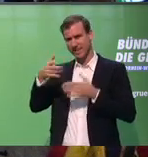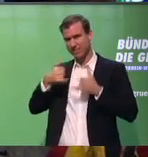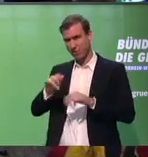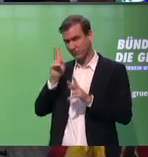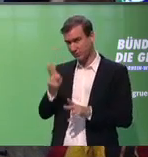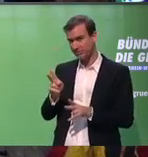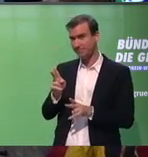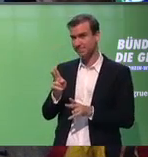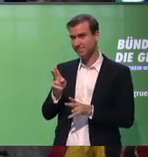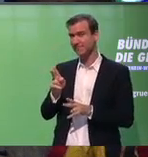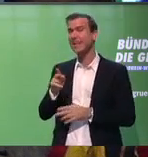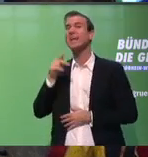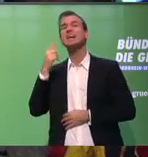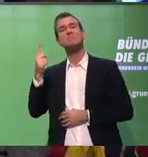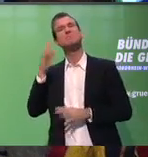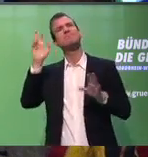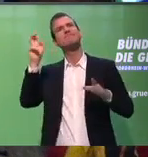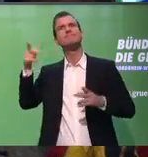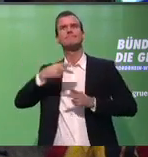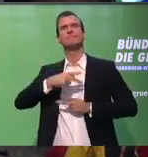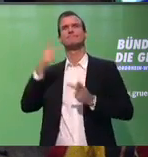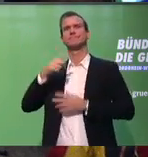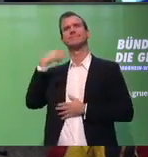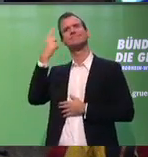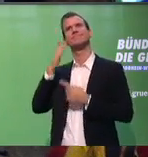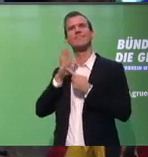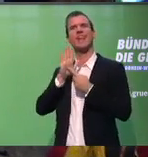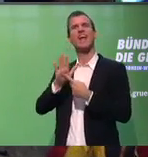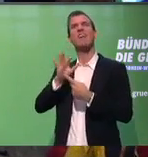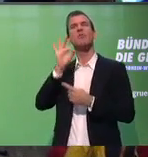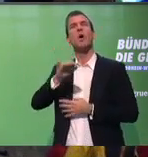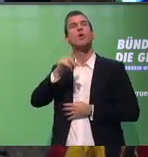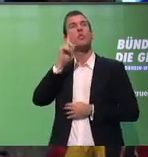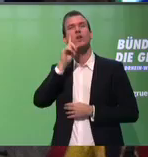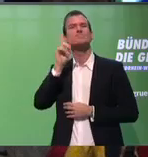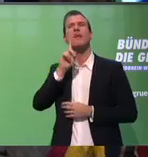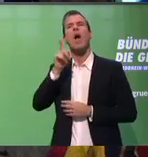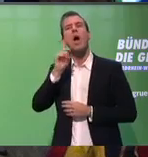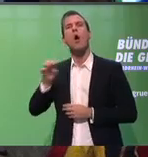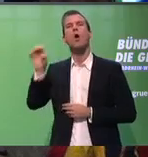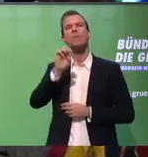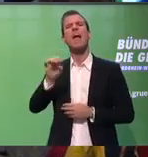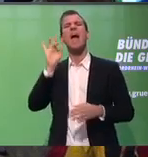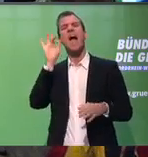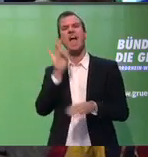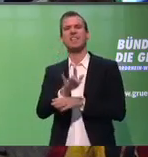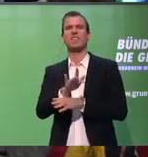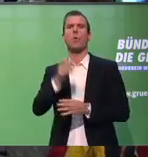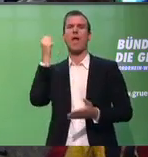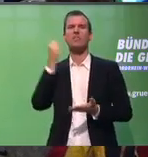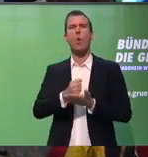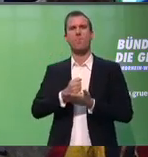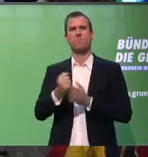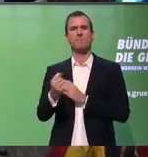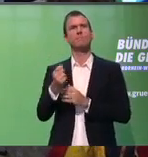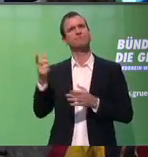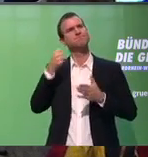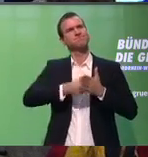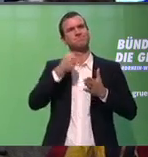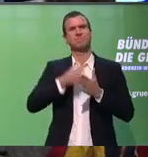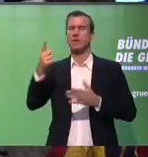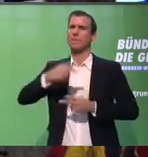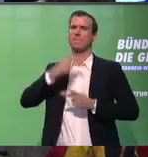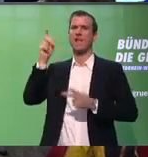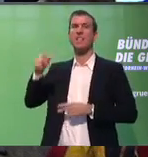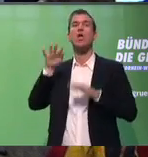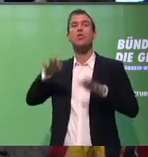Und ist eigentlich das Gesicht der nicht nur der deutschen, sondern auch der europäischen Anti-AKW-Bewegung, der Anti-Atom-Bewegung. Du warst nämlich